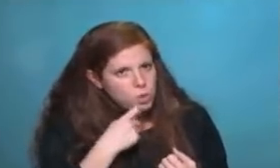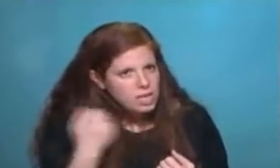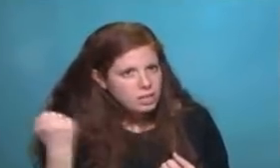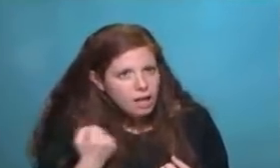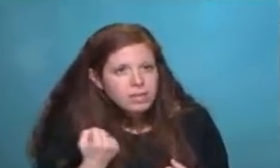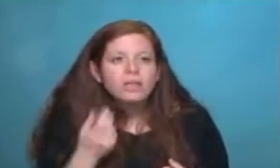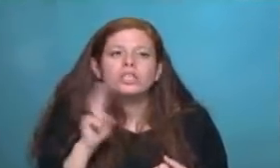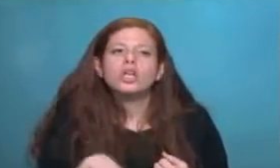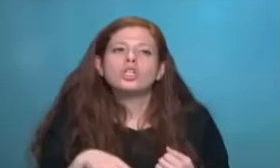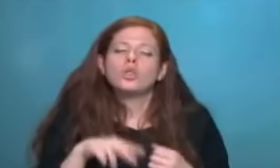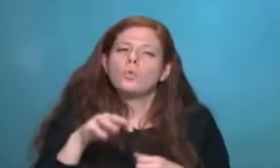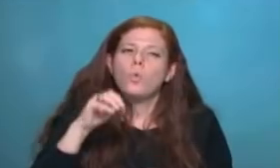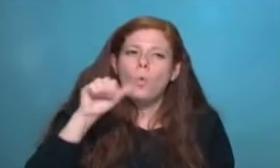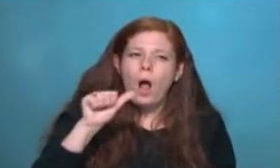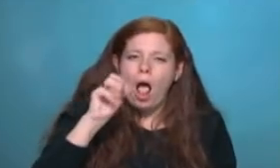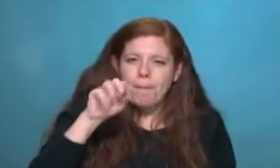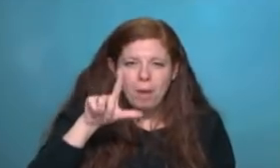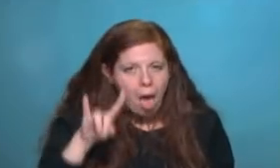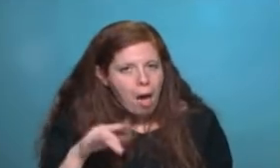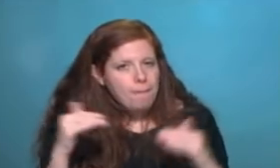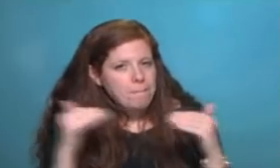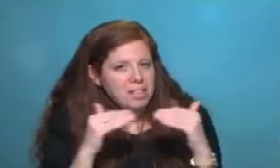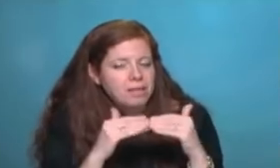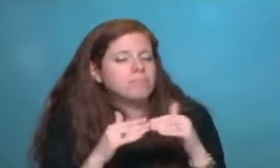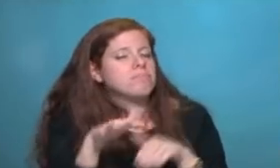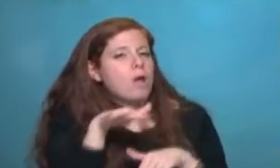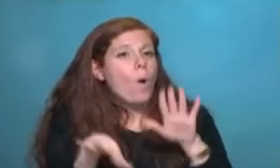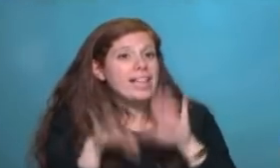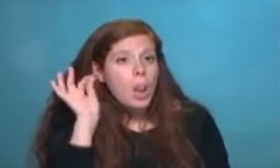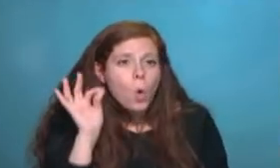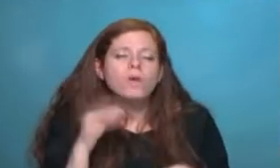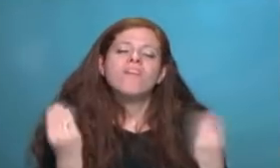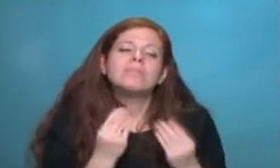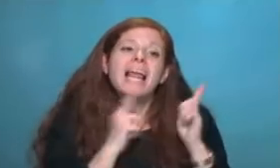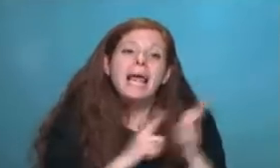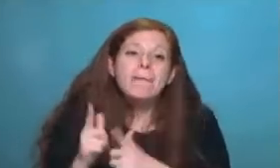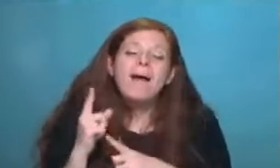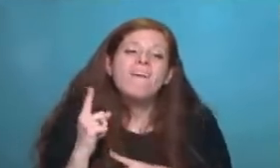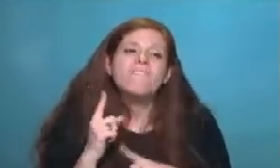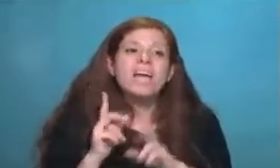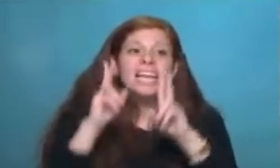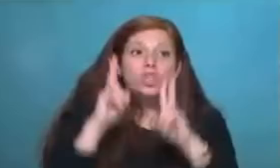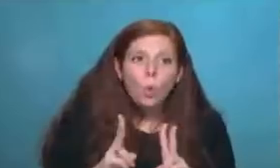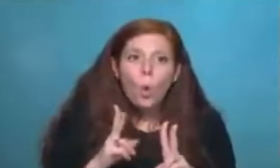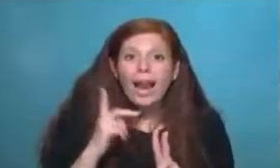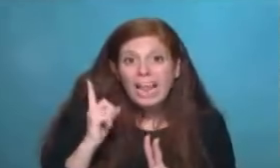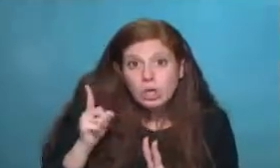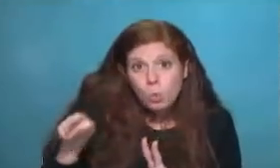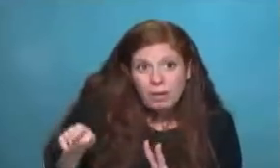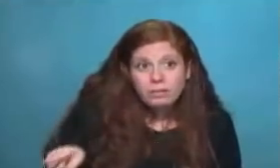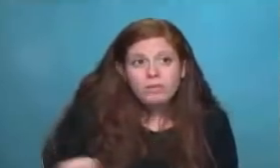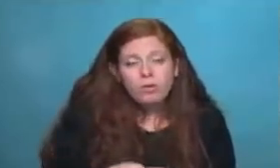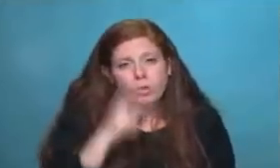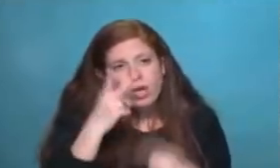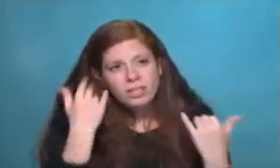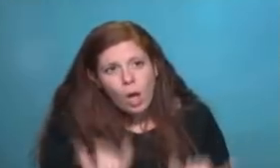יש לנו אמל"ח מתאים, מערכות גילוי ואמצעי לחימה ונטרול איום כזה, וכמו שראית היום,